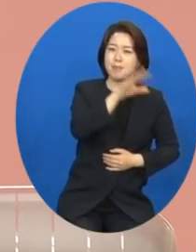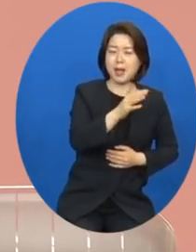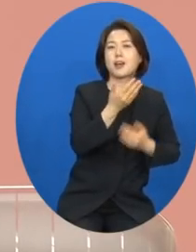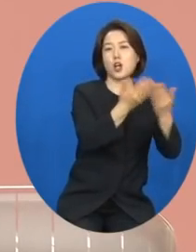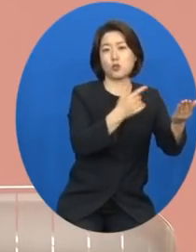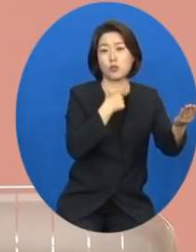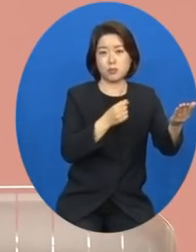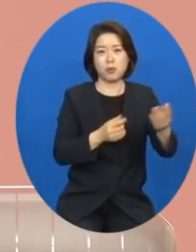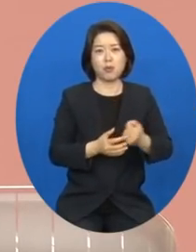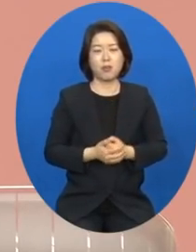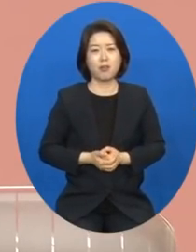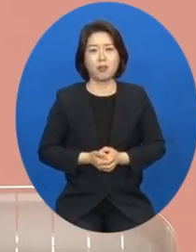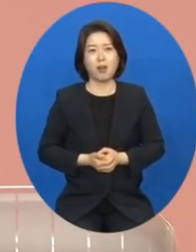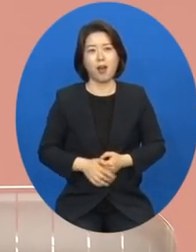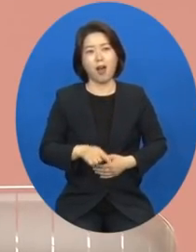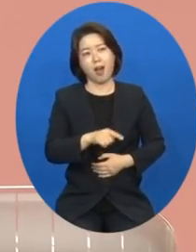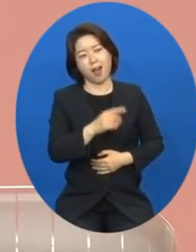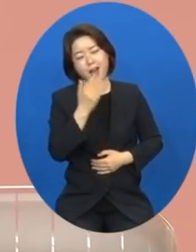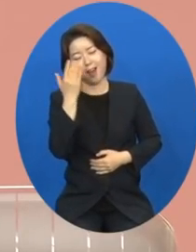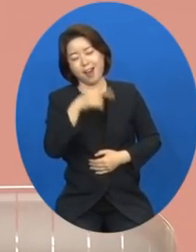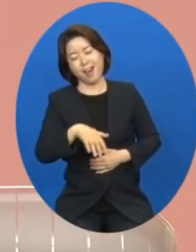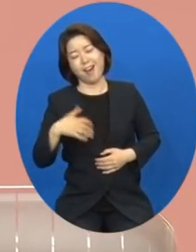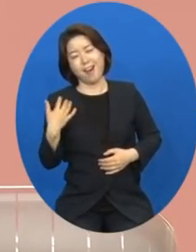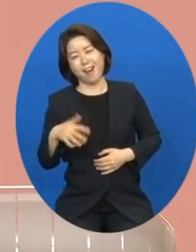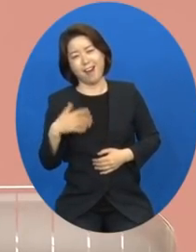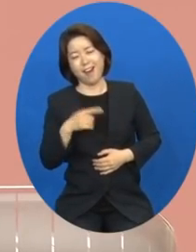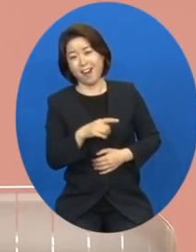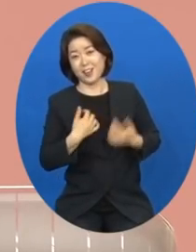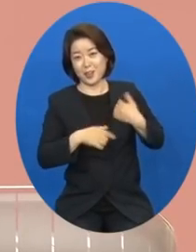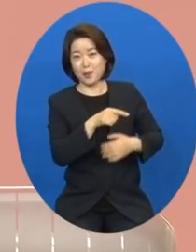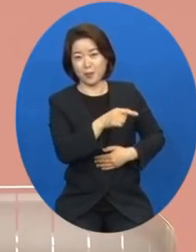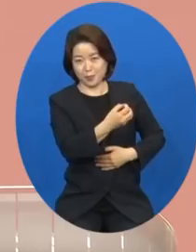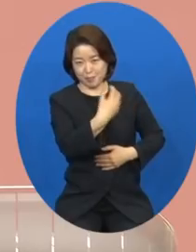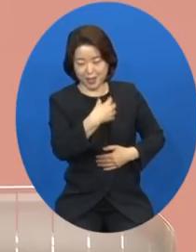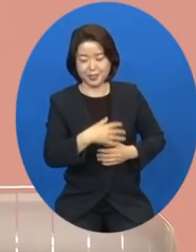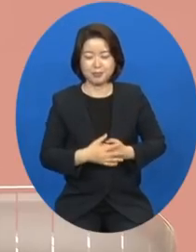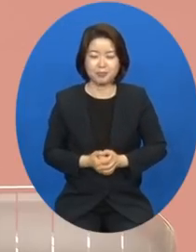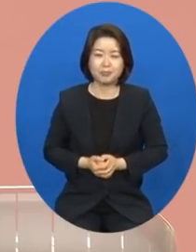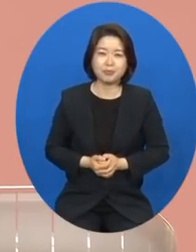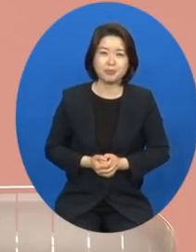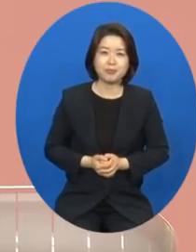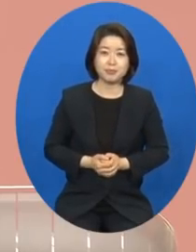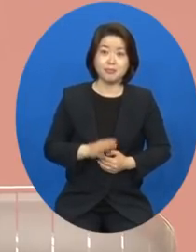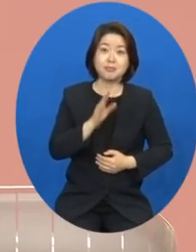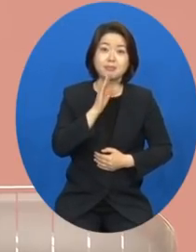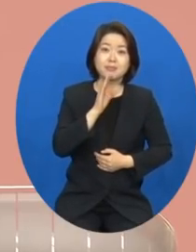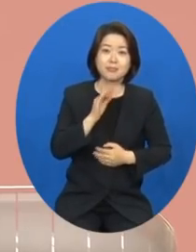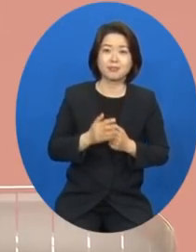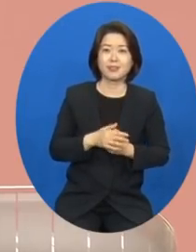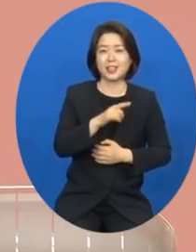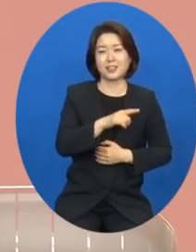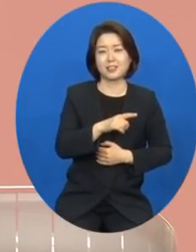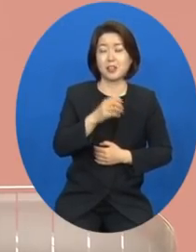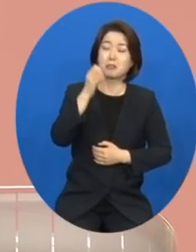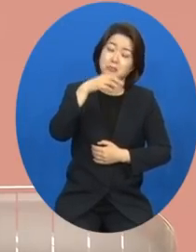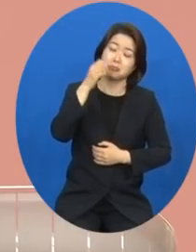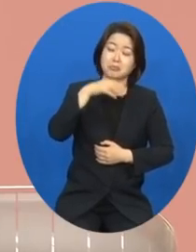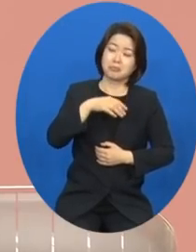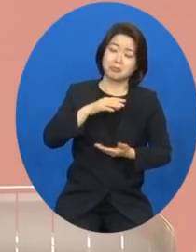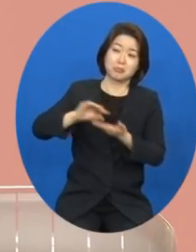너무 순박하게 그 얘기를 하는데 그건 사실 그럴 수 있습니다 뭐 그게 그냥 지나간 거지